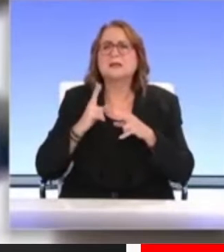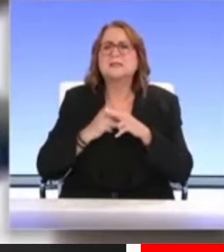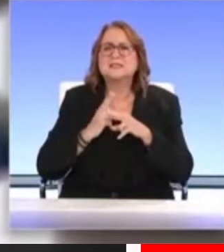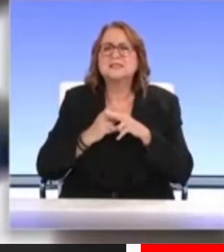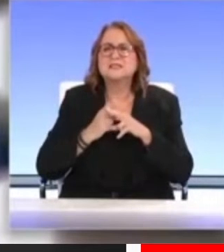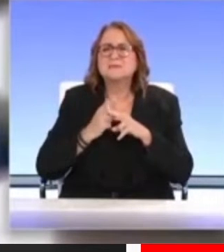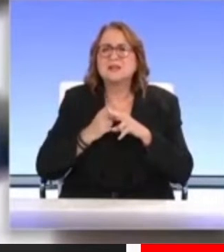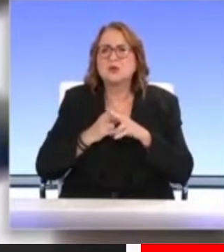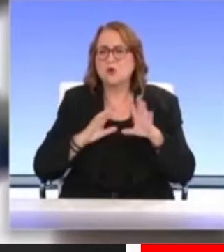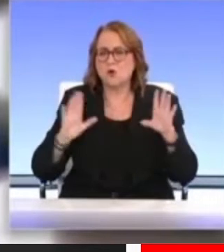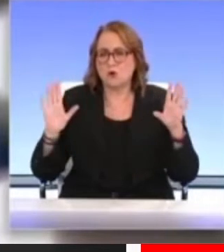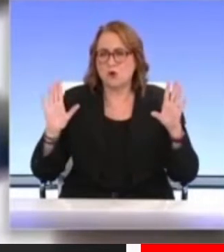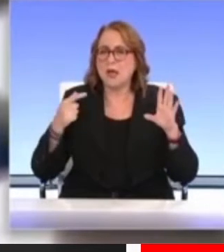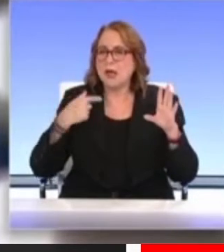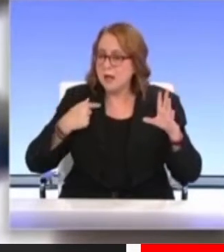κοινής προσπάθειας